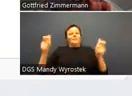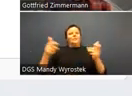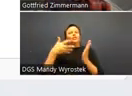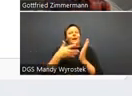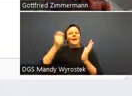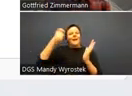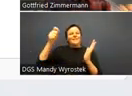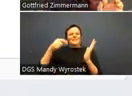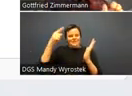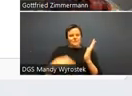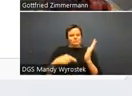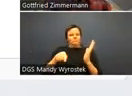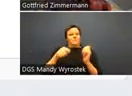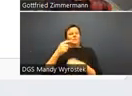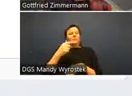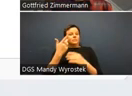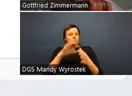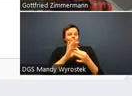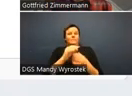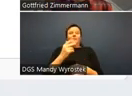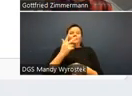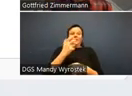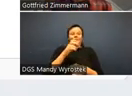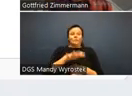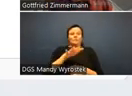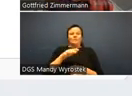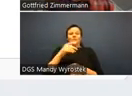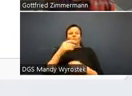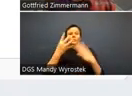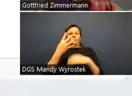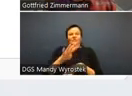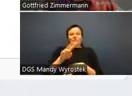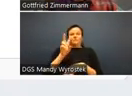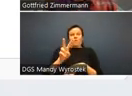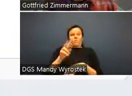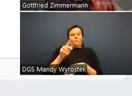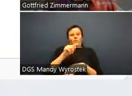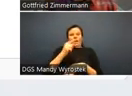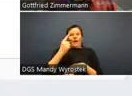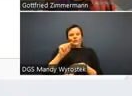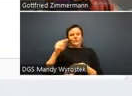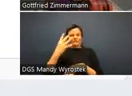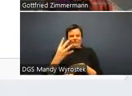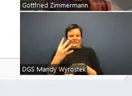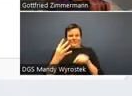nach N3015. Das war jetzt ganz viel Information.